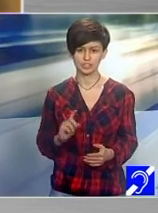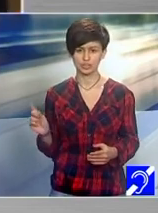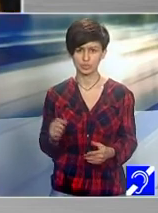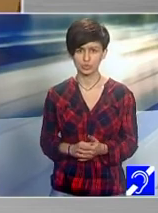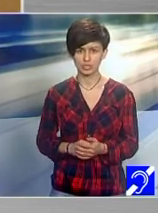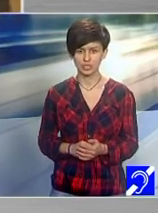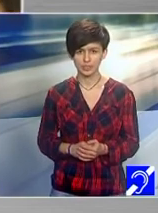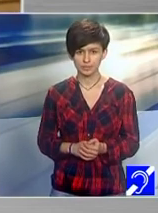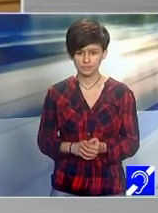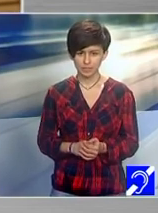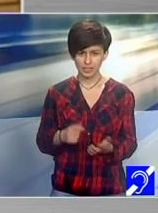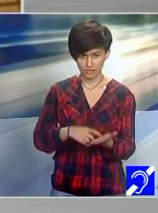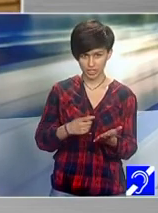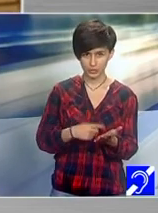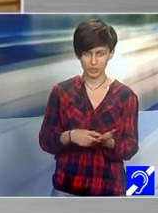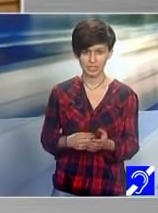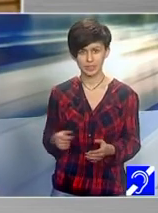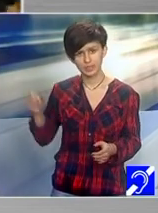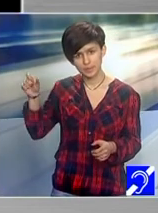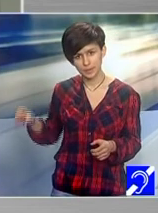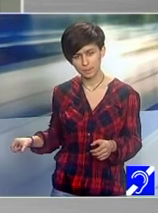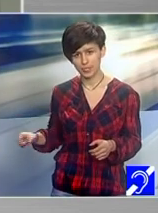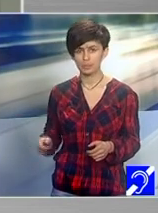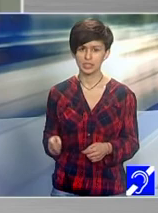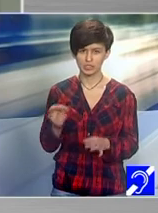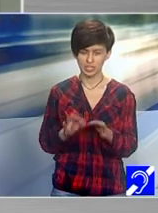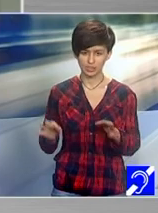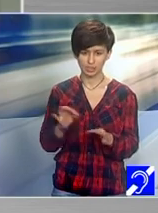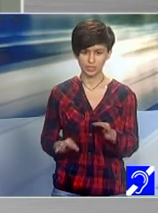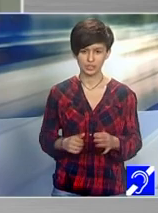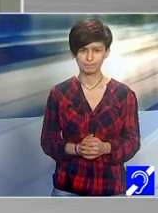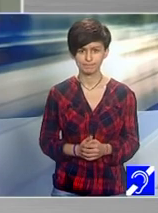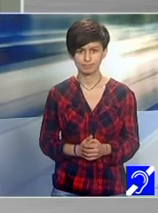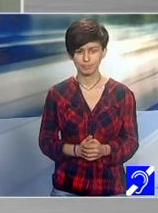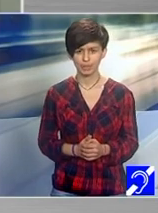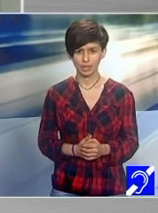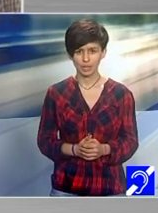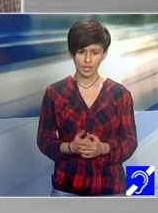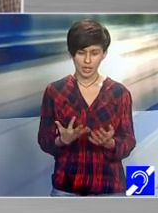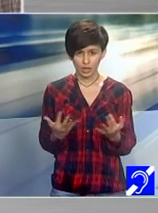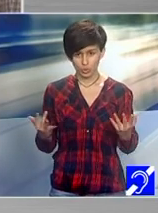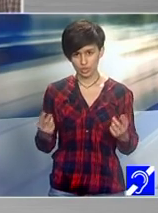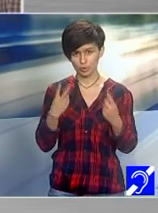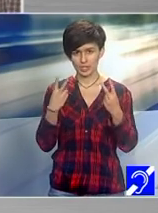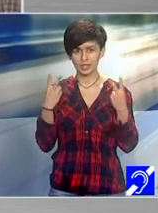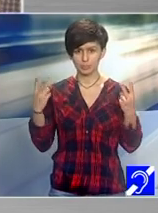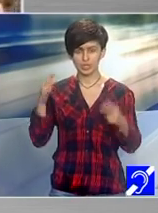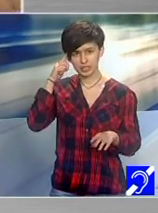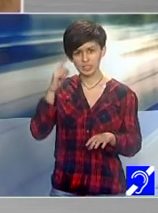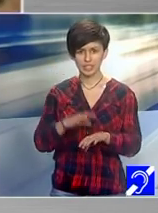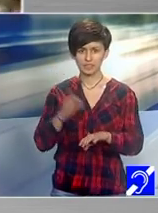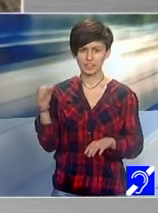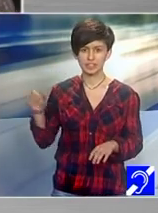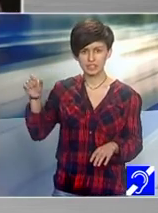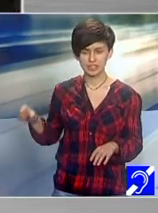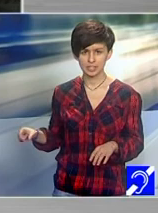potențiali agenți economici. Situația nu este chiar așa. Un număr destul de important dintre invențiile